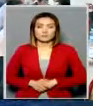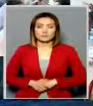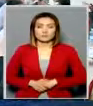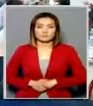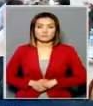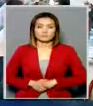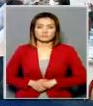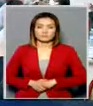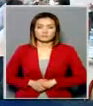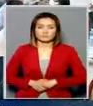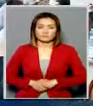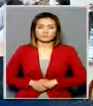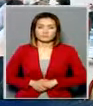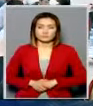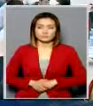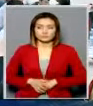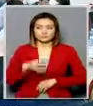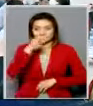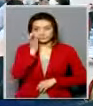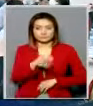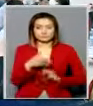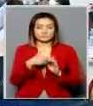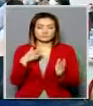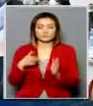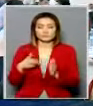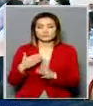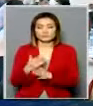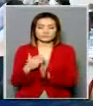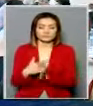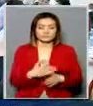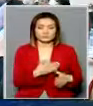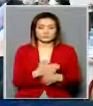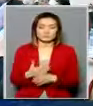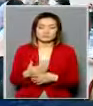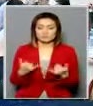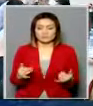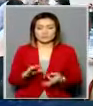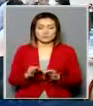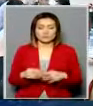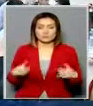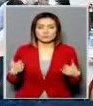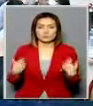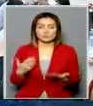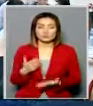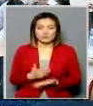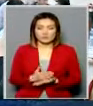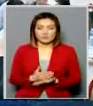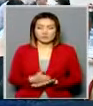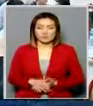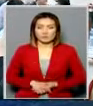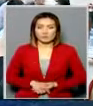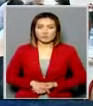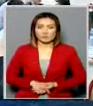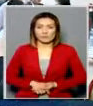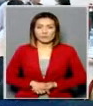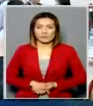көрмейміз және де опыт алмасуға ондай көп мүмкіншілік жоқ. Бірақ қазіргі кезде енді онлайн кезде неше